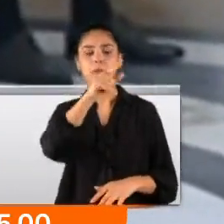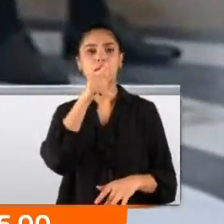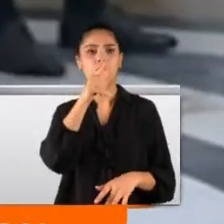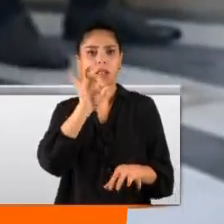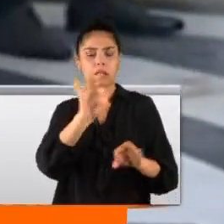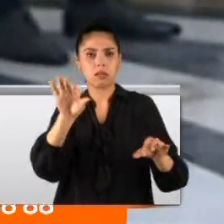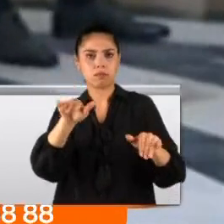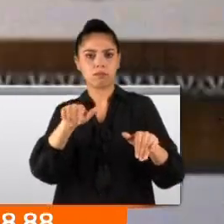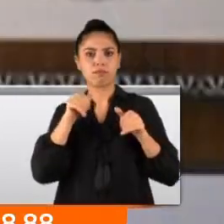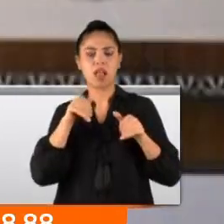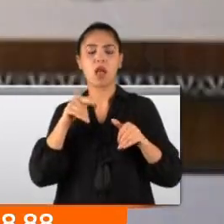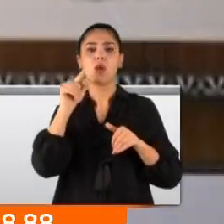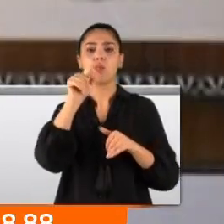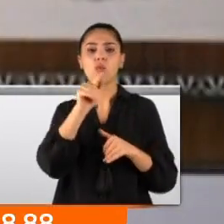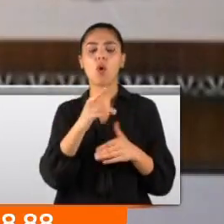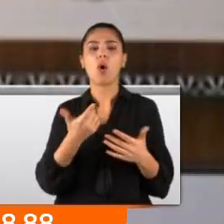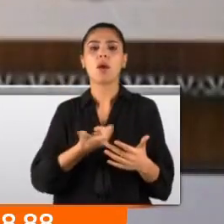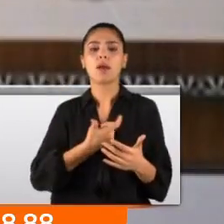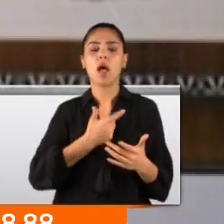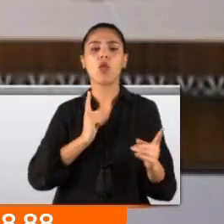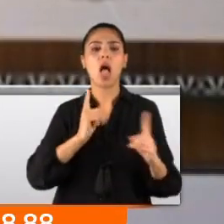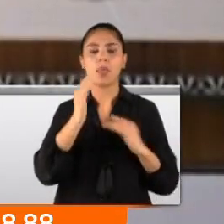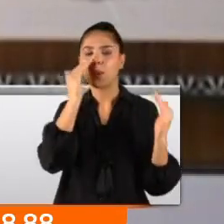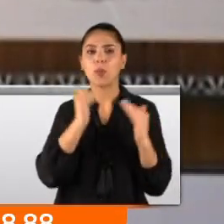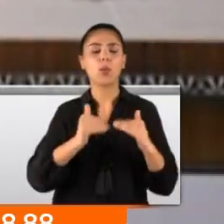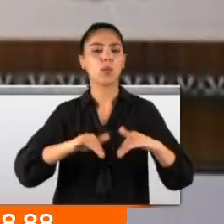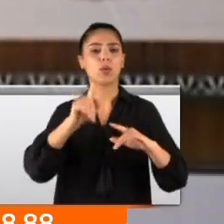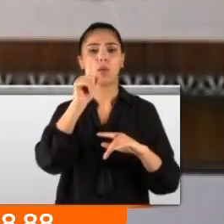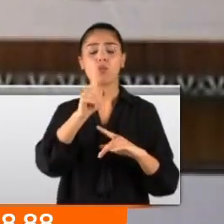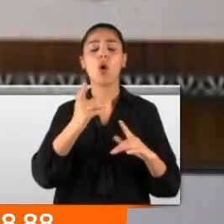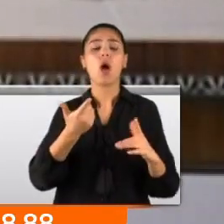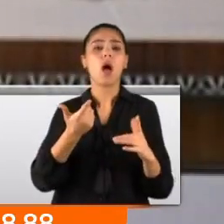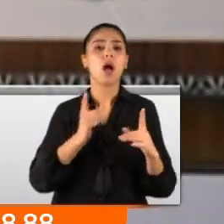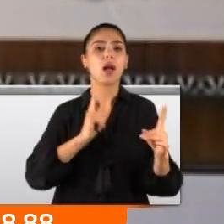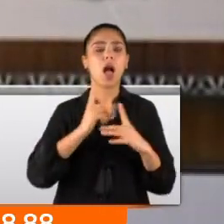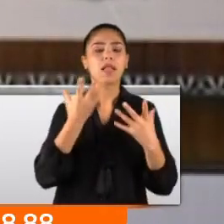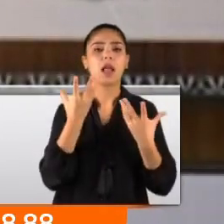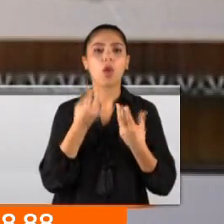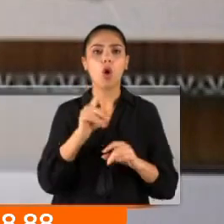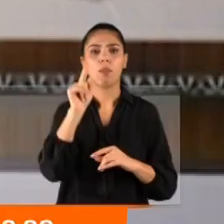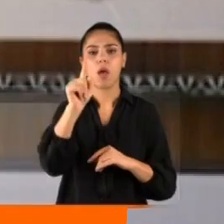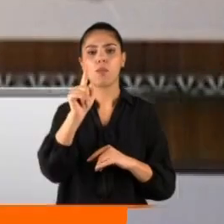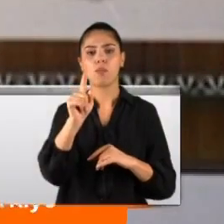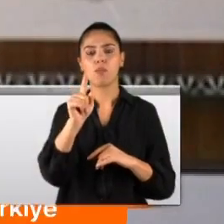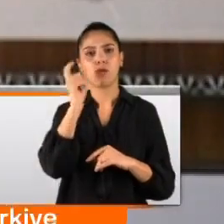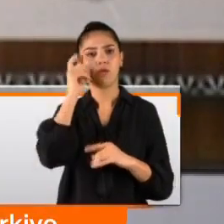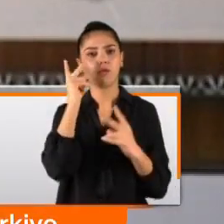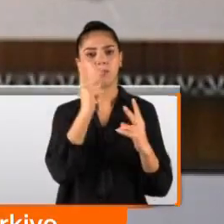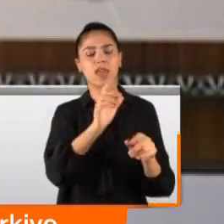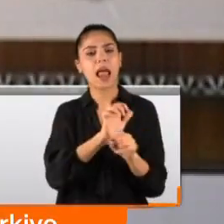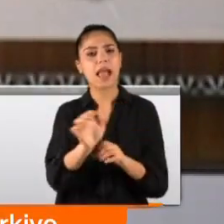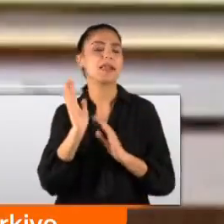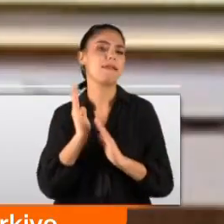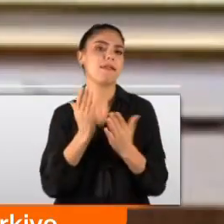mı? Zalim bir yapı, adil olmayan bir yapı ve bu adil olmayan yapı maalesef zulmünü